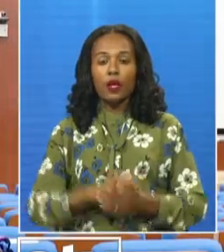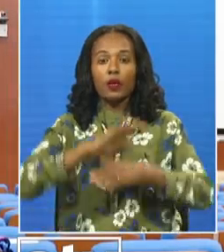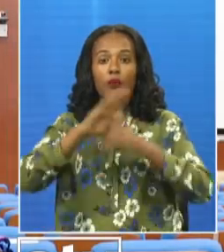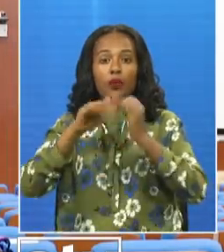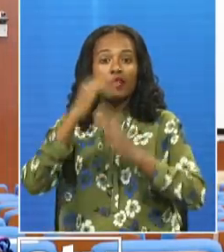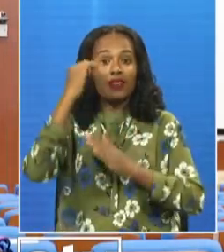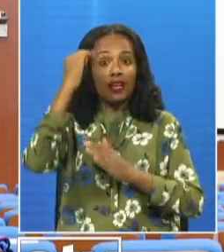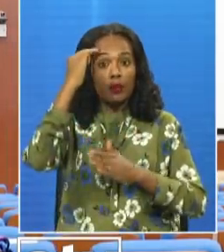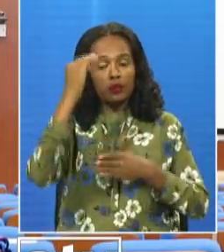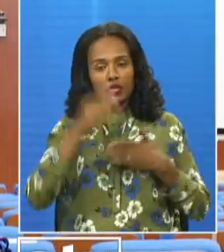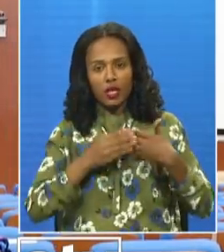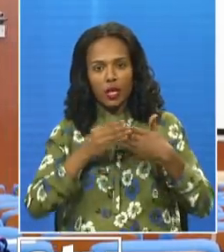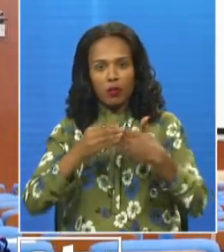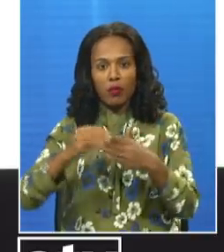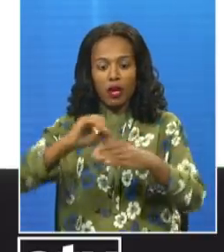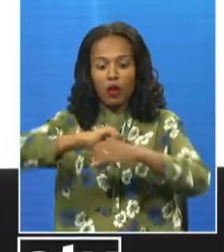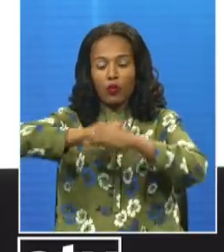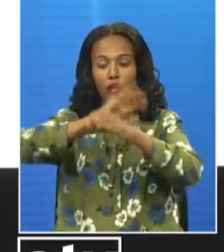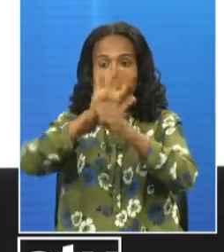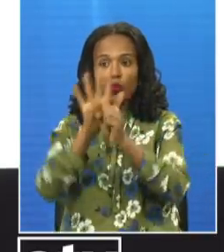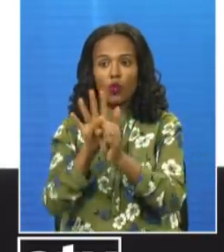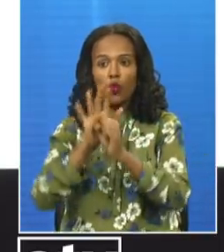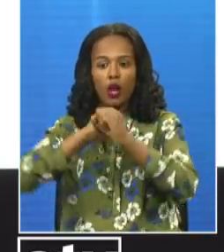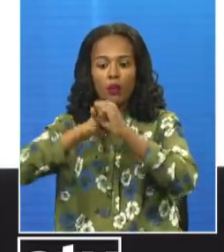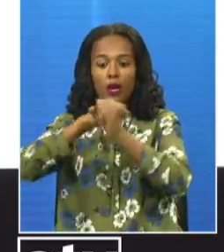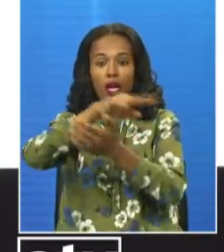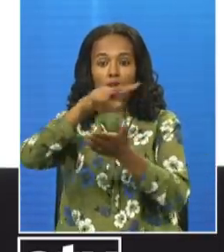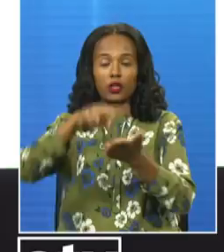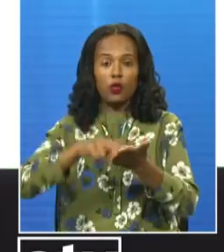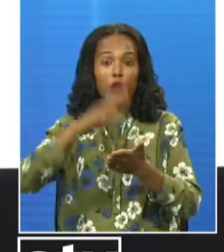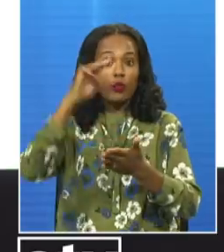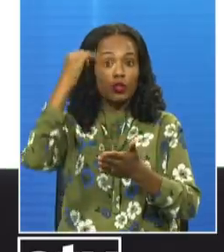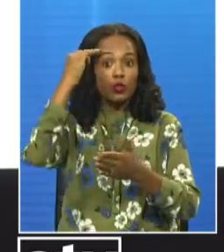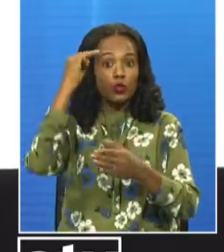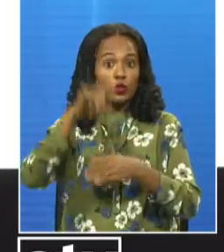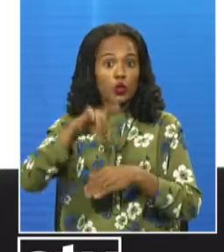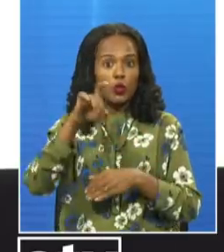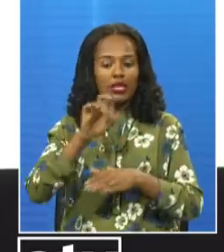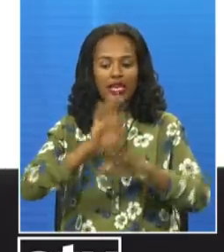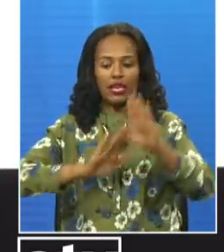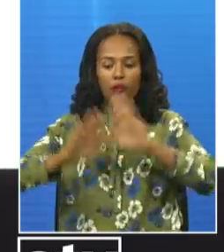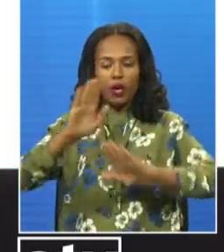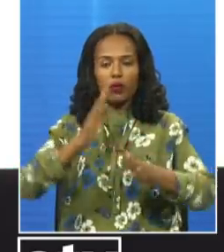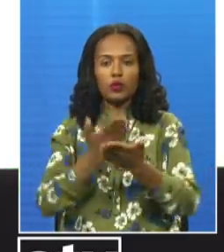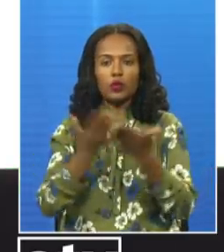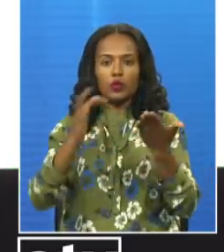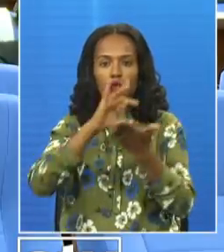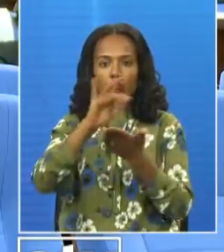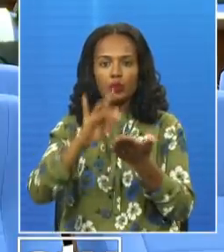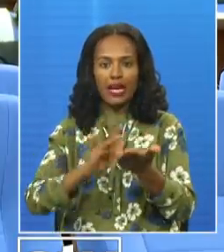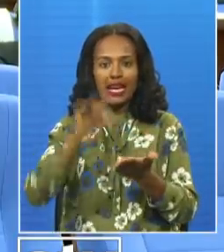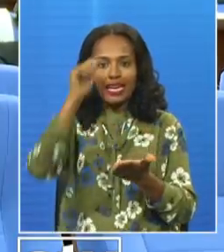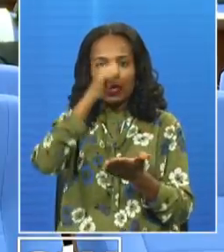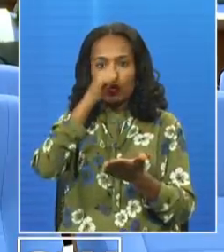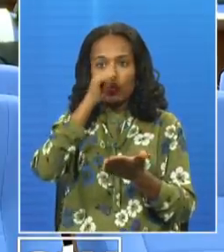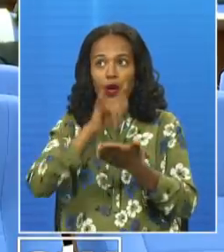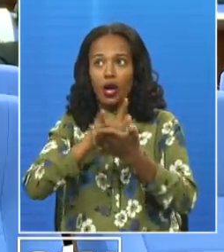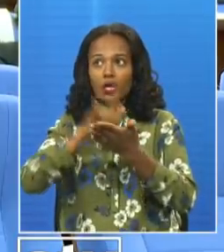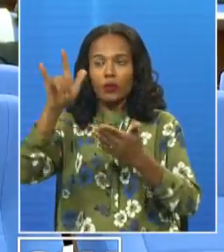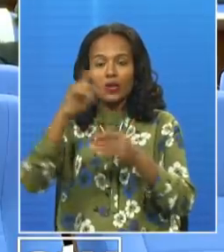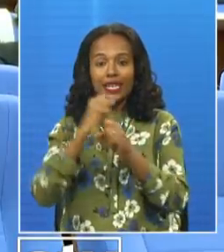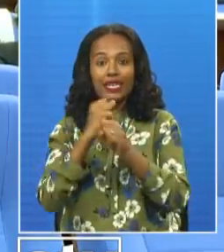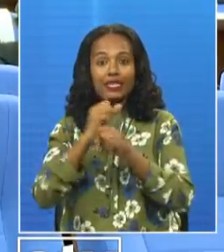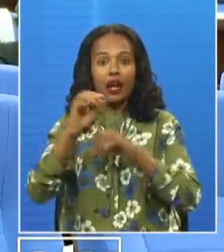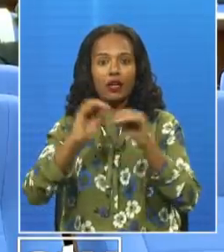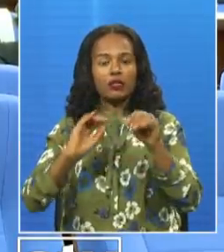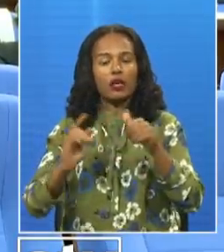በጠቅላይ ሚኒስትሩ የሚመራው የኮቪድ-19 ወረርሽኝ ለመከላከል የተቋቋመው የሚኒስትሮች ኮሚቴ ከገመገማቸው ጉዳዮች መካከል የኢትዮጵያ አየር መንገድ የስራ